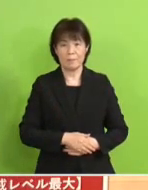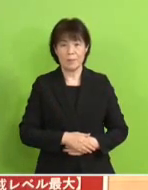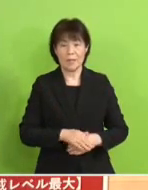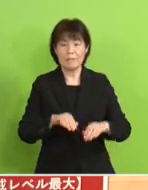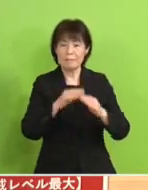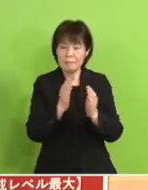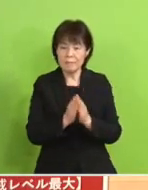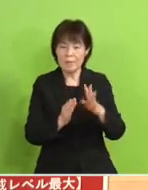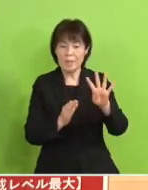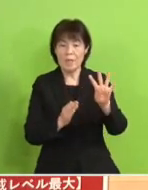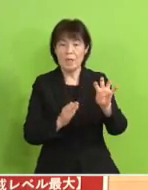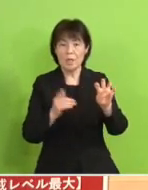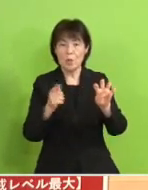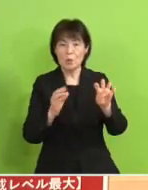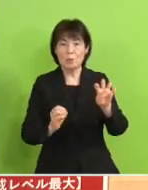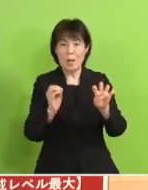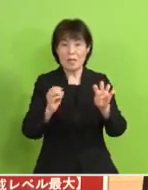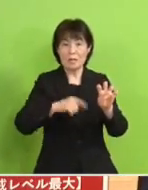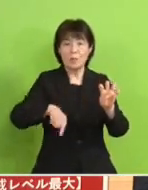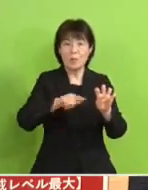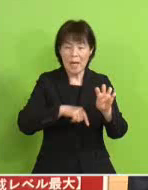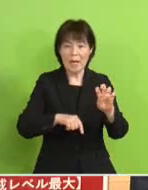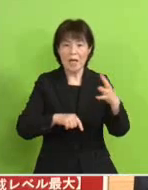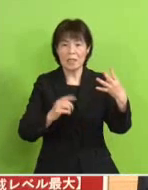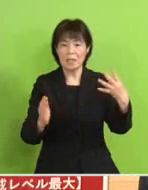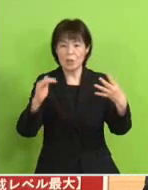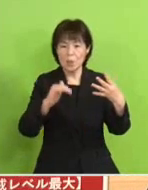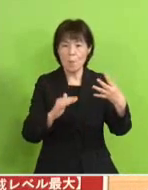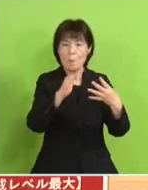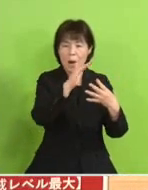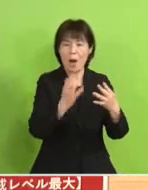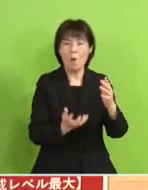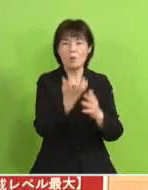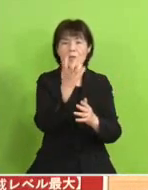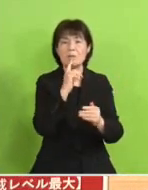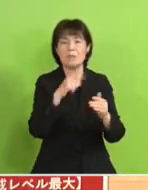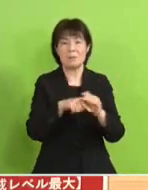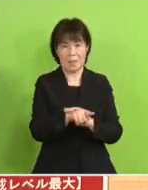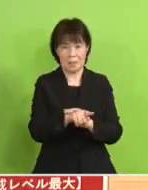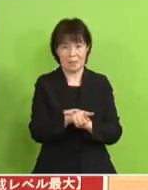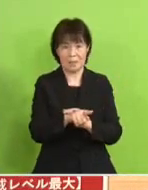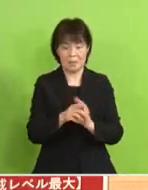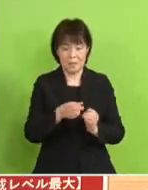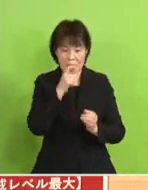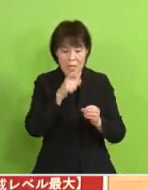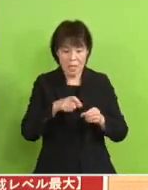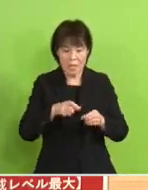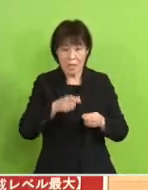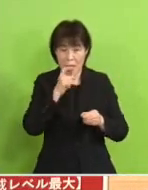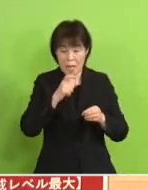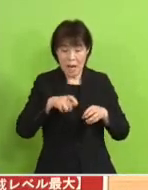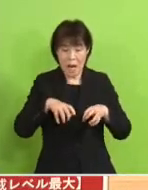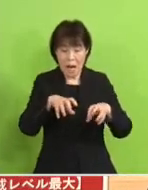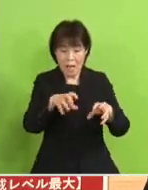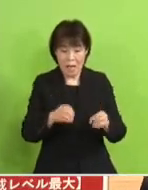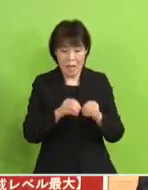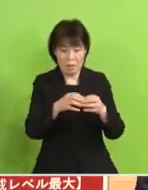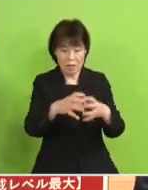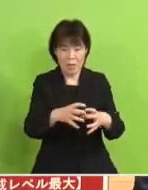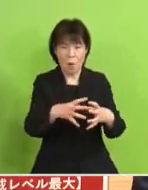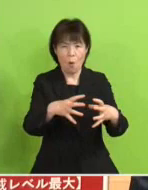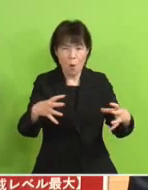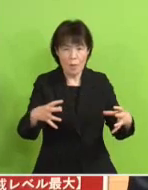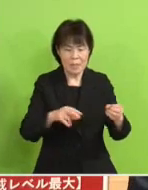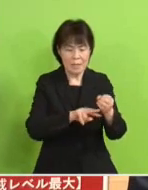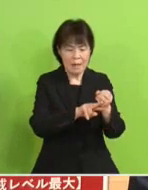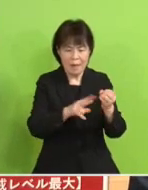4割が第4波で発生しているということでございます。繁華街クラスターの規模の大きさ、変異